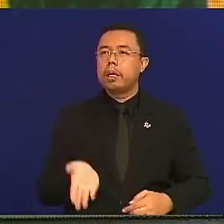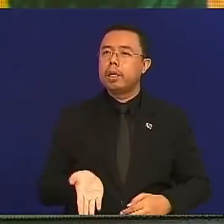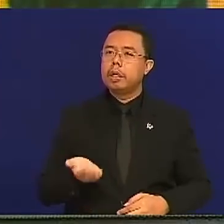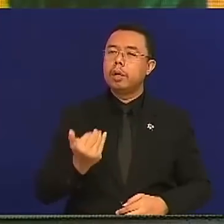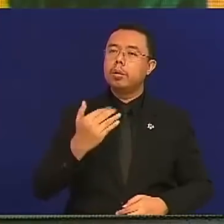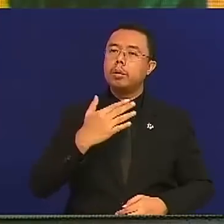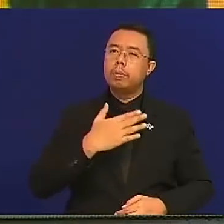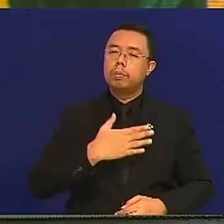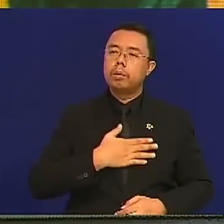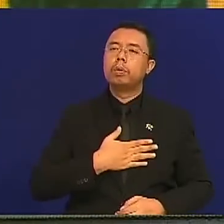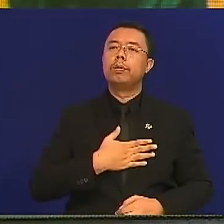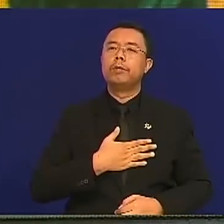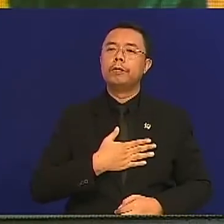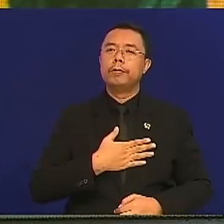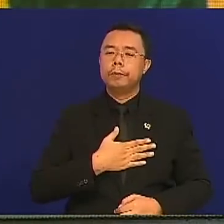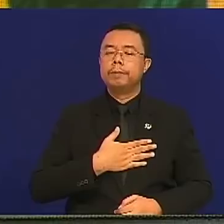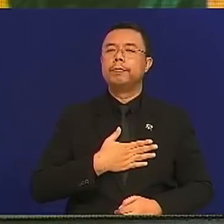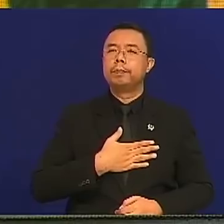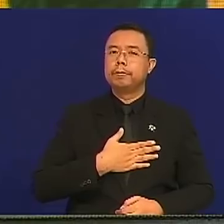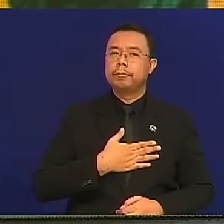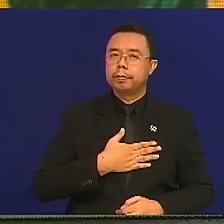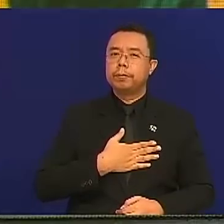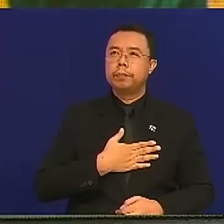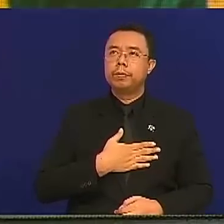melalui hidupku.